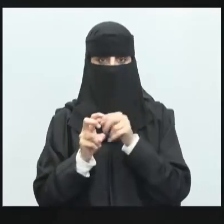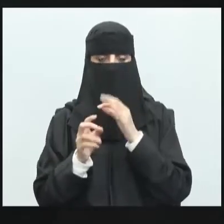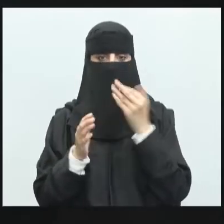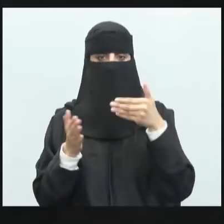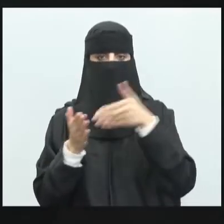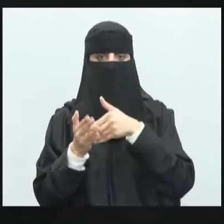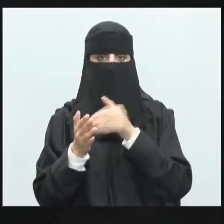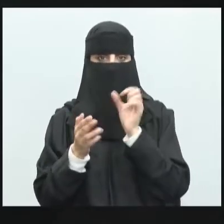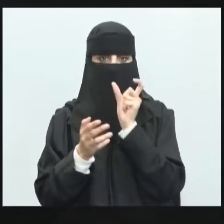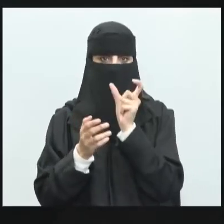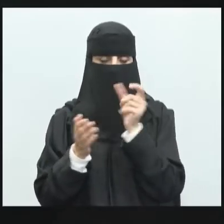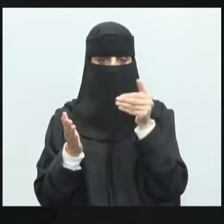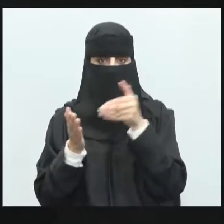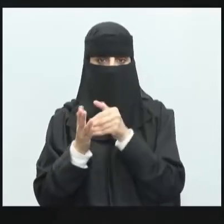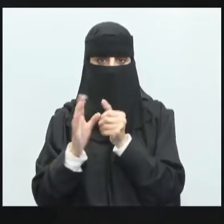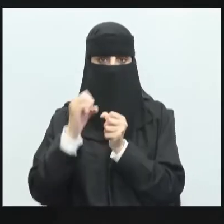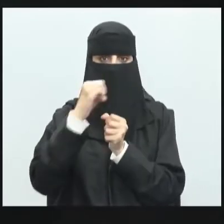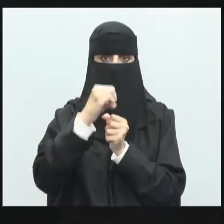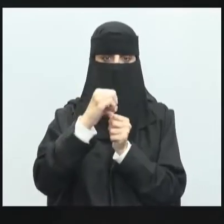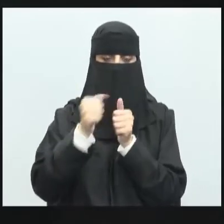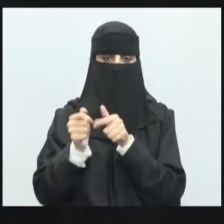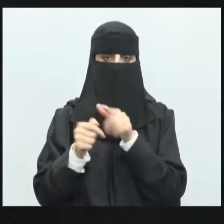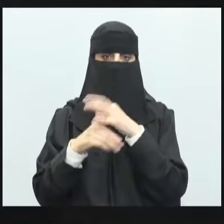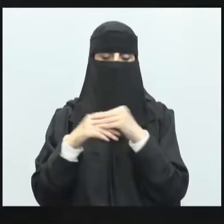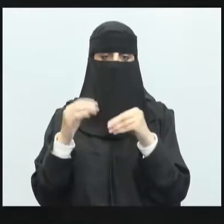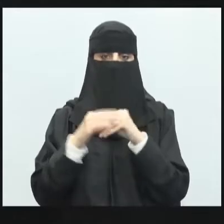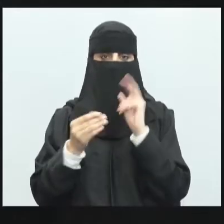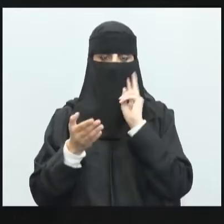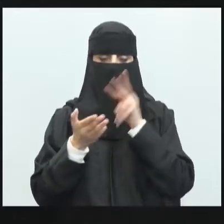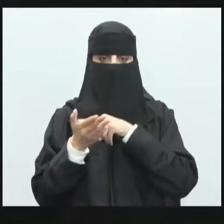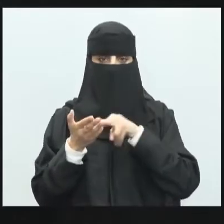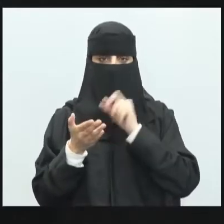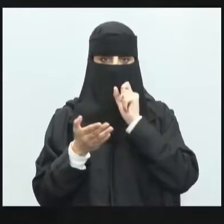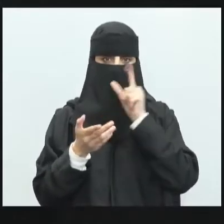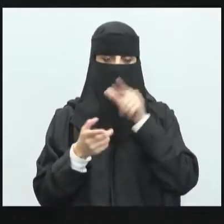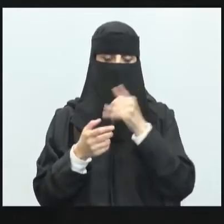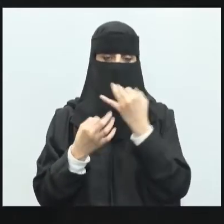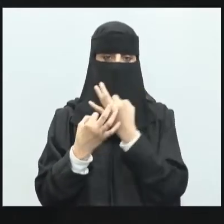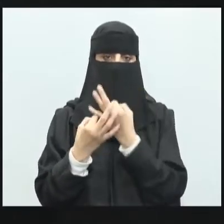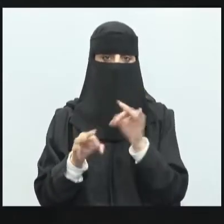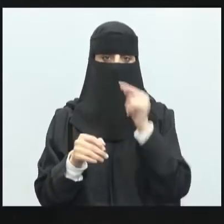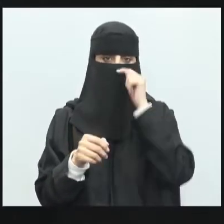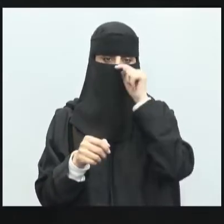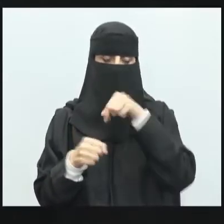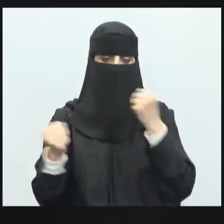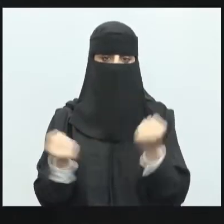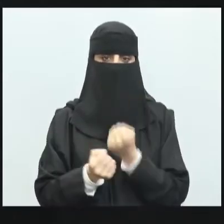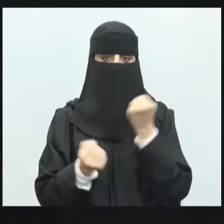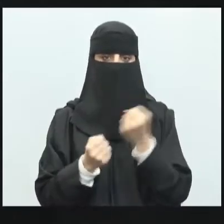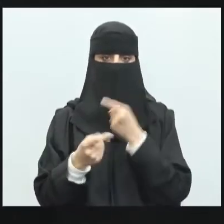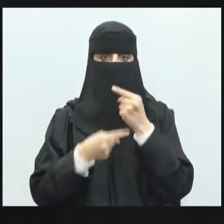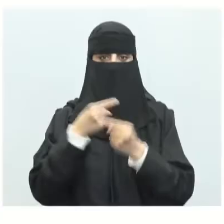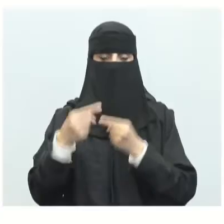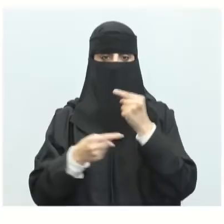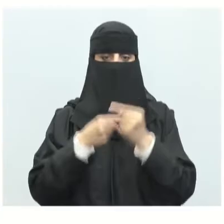القراءه الجهريه التي يجب علينا ان نتدرب عليها وان نطبقها كذلك نلاحظ